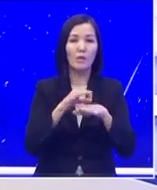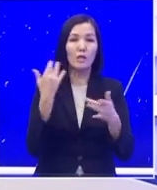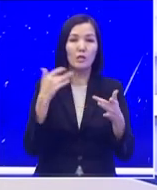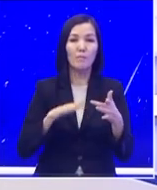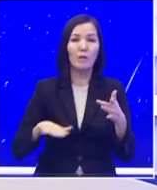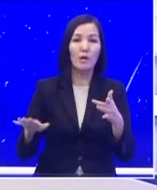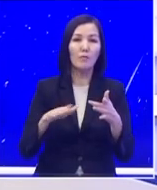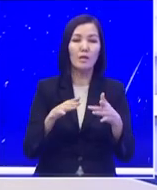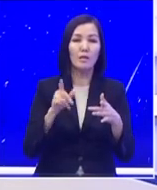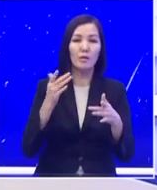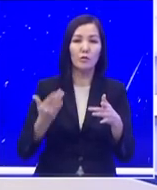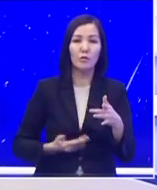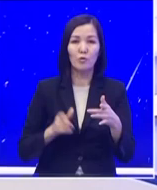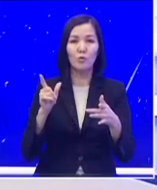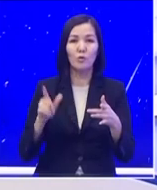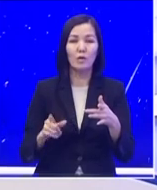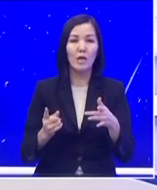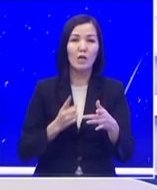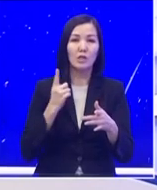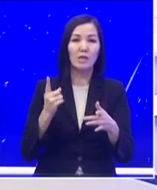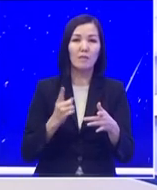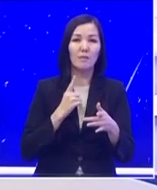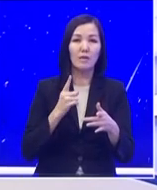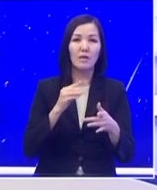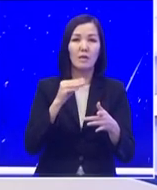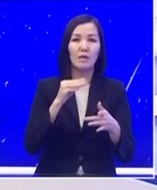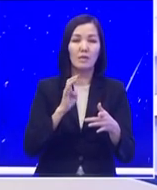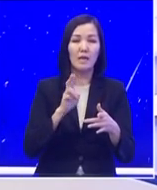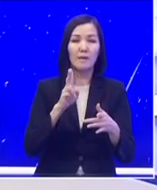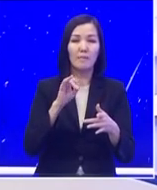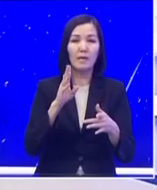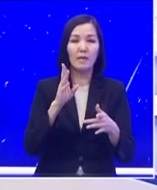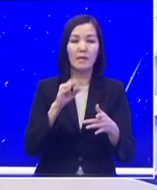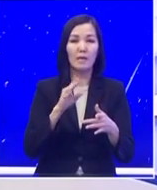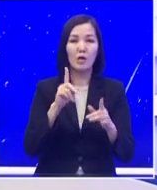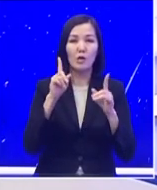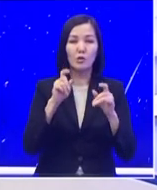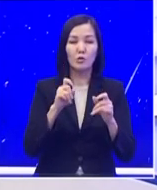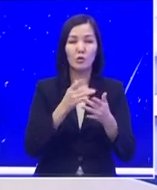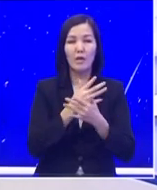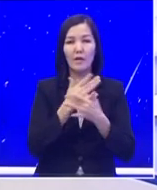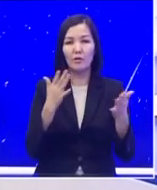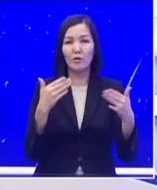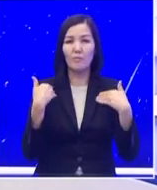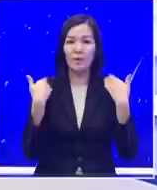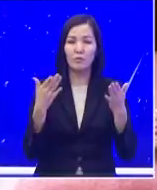Жамбыл ауданының тұрғыны кәсіпқой шебер Жәмила Есімова жылдар бойы жинаған жүздеген еңбегін ел назарына